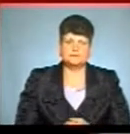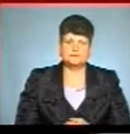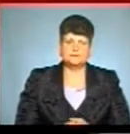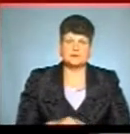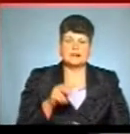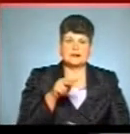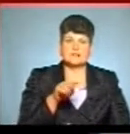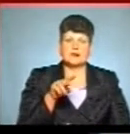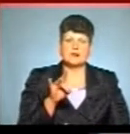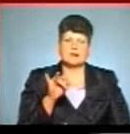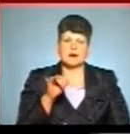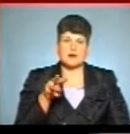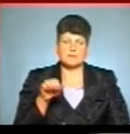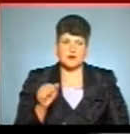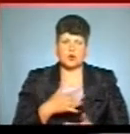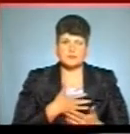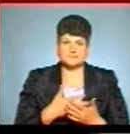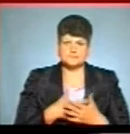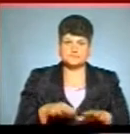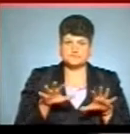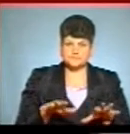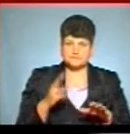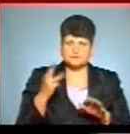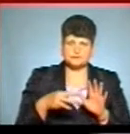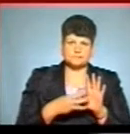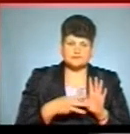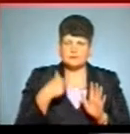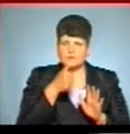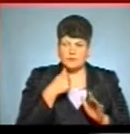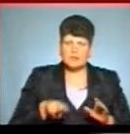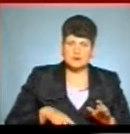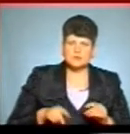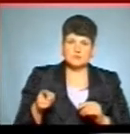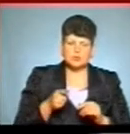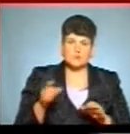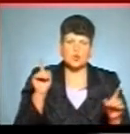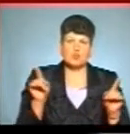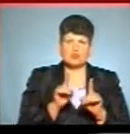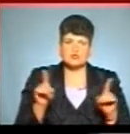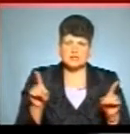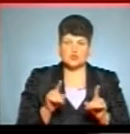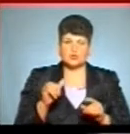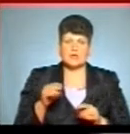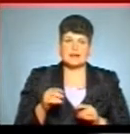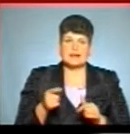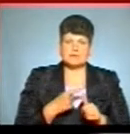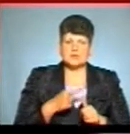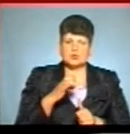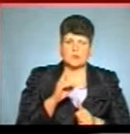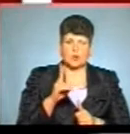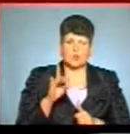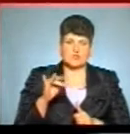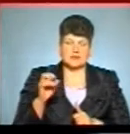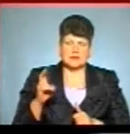Лариса Римар балотується від громадянської позиції. 38 років, директор Тернопільського музичного училища імені Соломії Крушельницької.